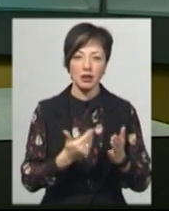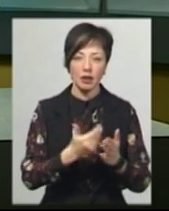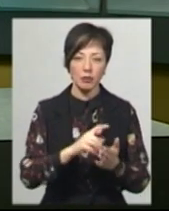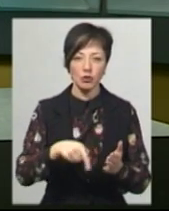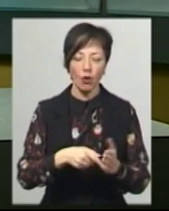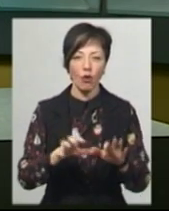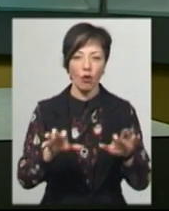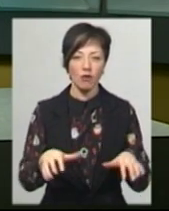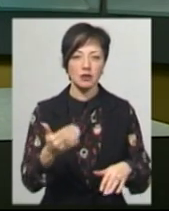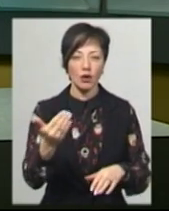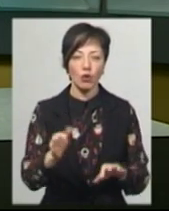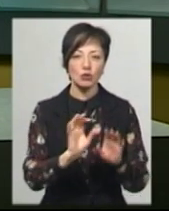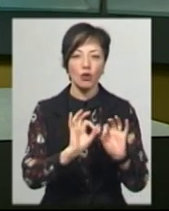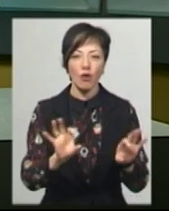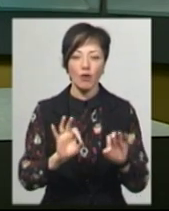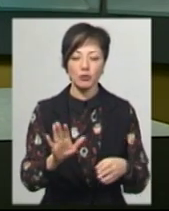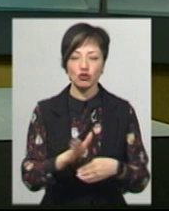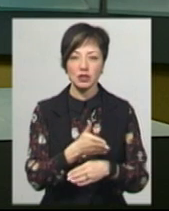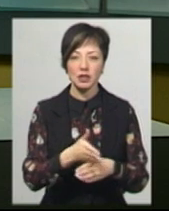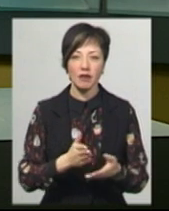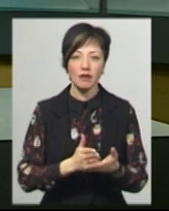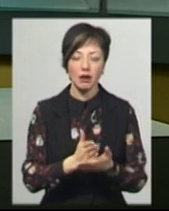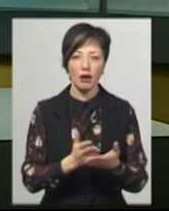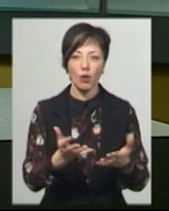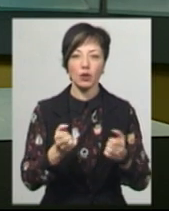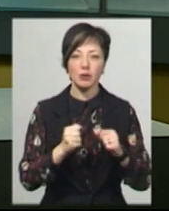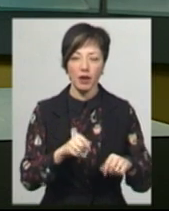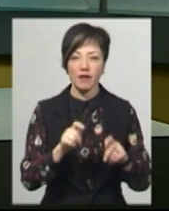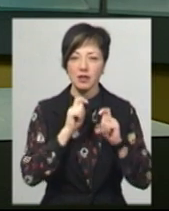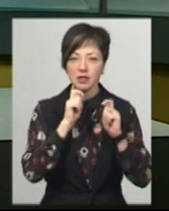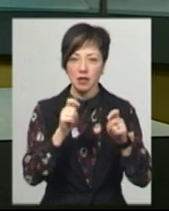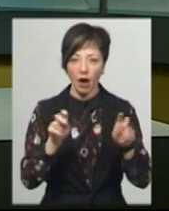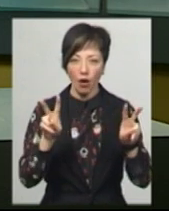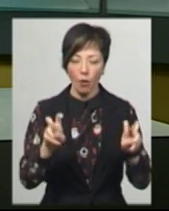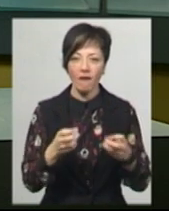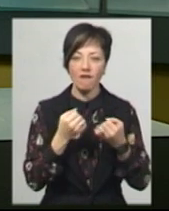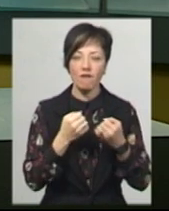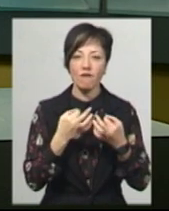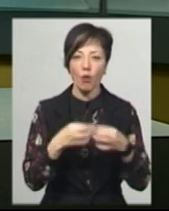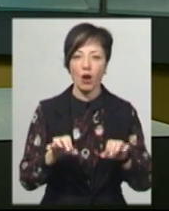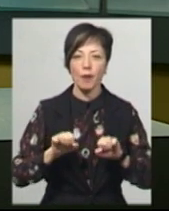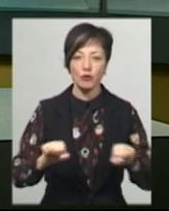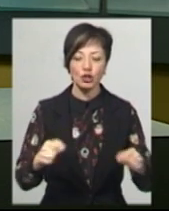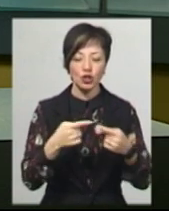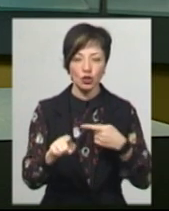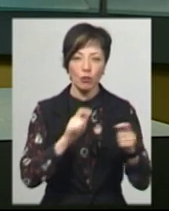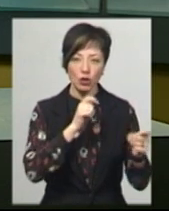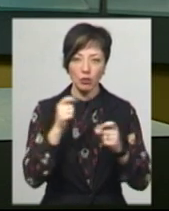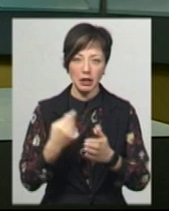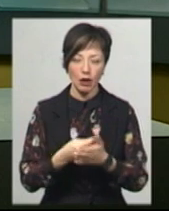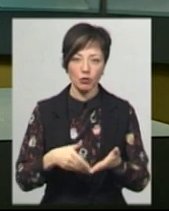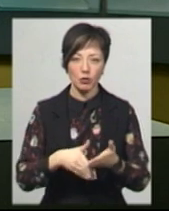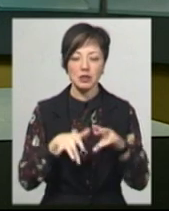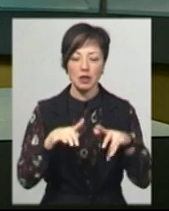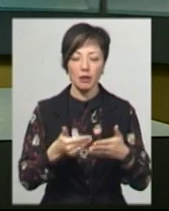Олійник. За його словами, частина ветеранів отримали відзнаку «Воля та мужність», інші – подарунки та матеріальну допомогу. Захід